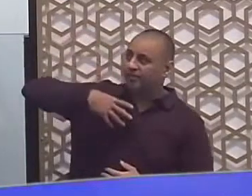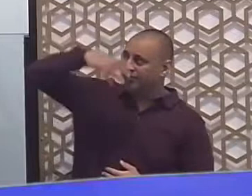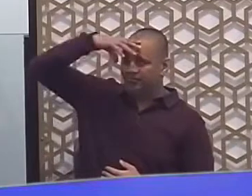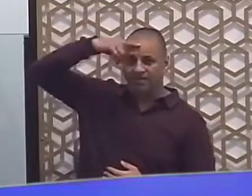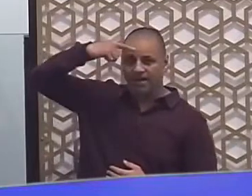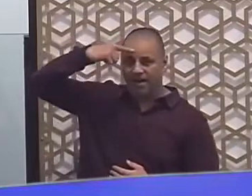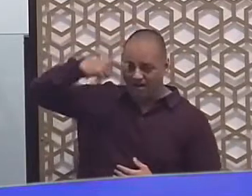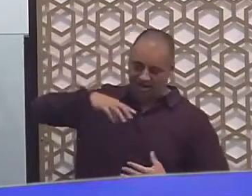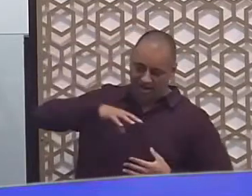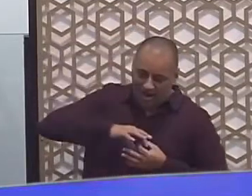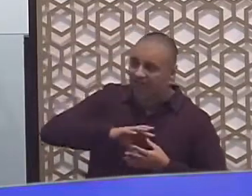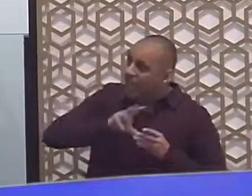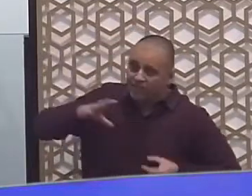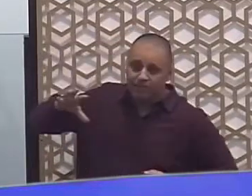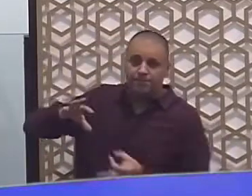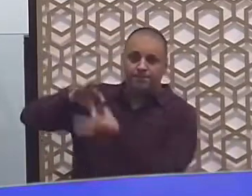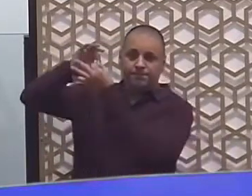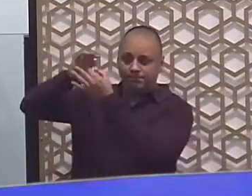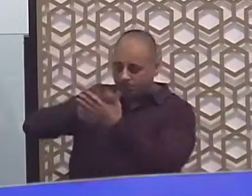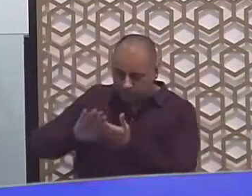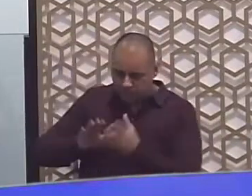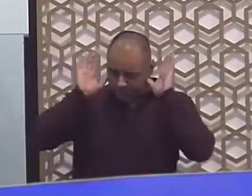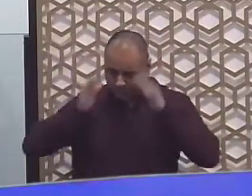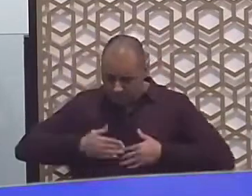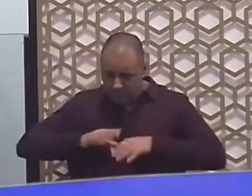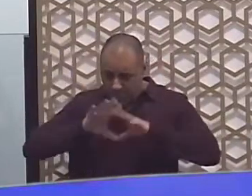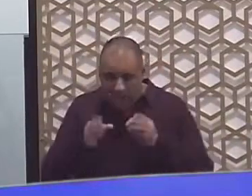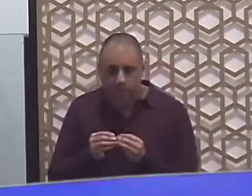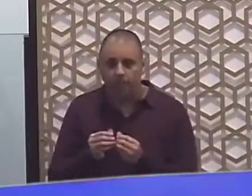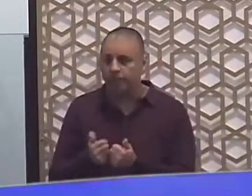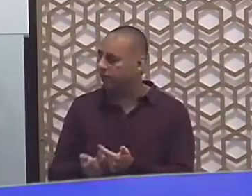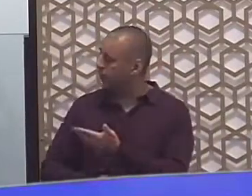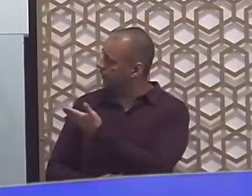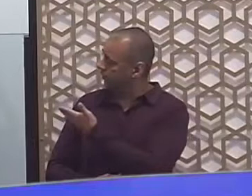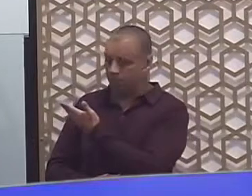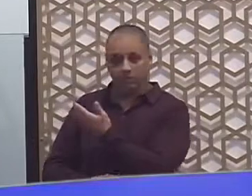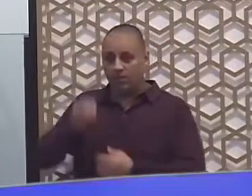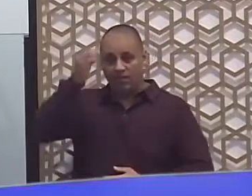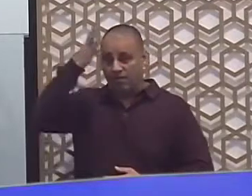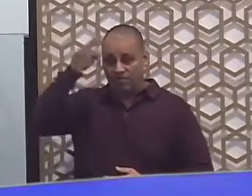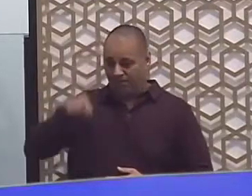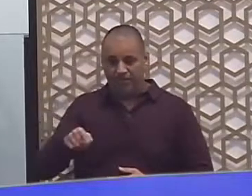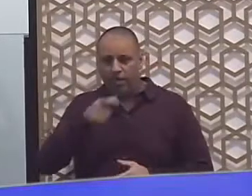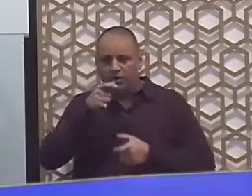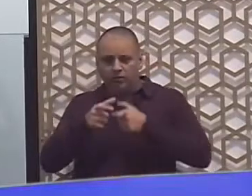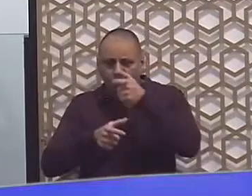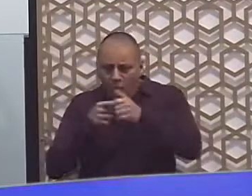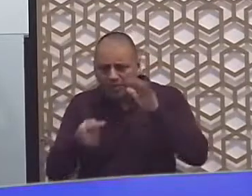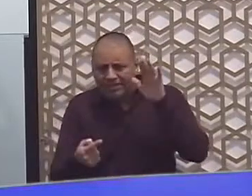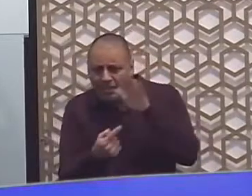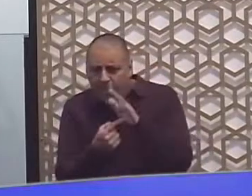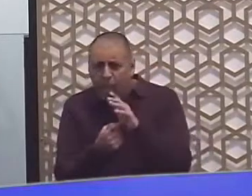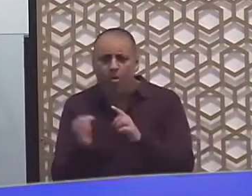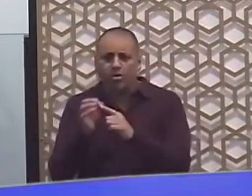words of Rasulullah sallallahu alayhi wa sallam, that أَقْرَبُ مَا يَكُونَ الْعَبْدُ وَهُوَ سَاجِدٌ. They haven't forgotten that the